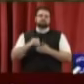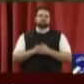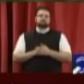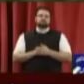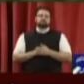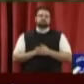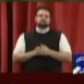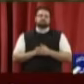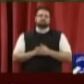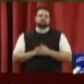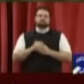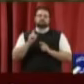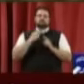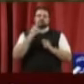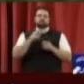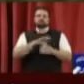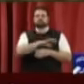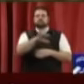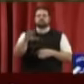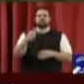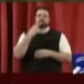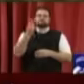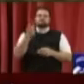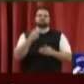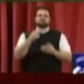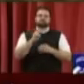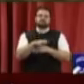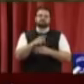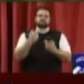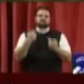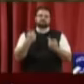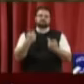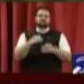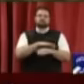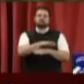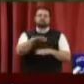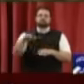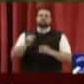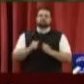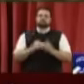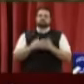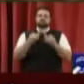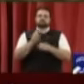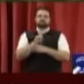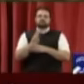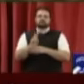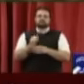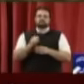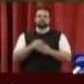sunt... Dacă te uiți în natură, dacă te uiți și gândești, știe tot. Dar trebuie doar să fim atenți, să fim